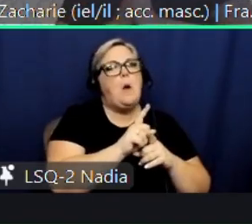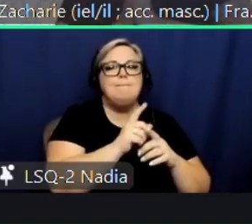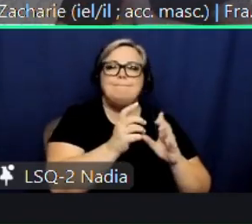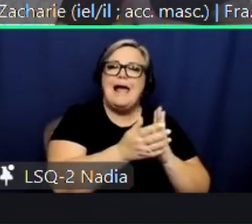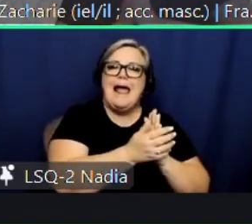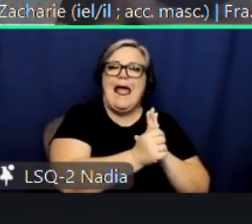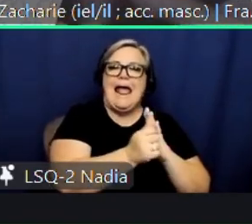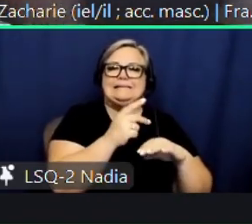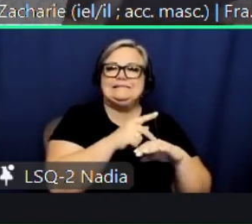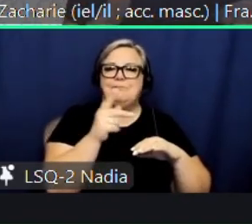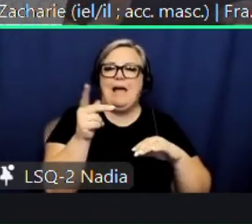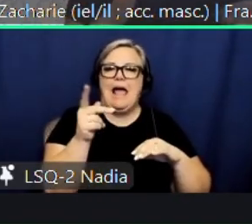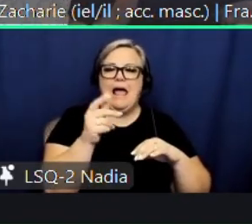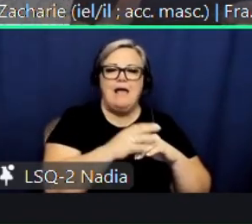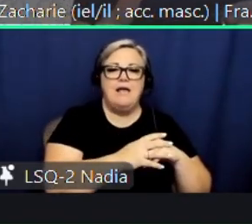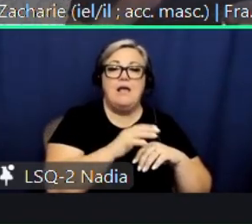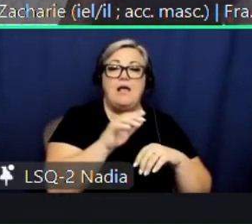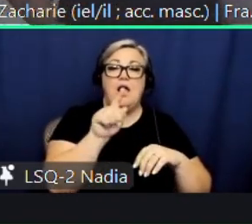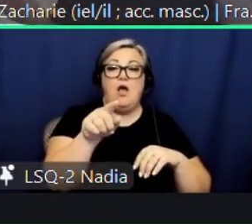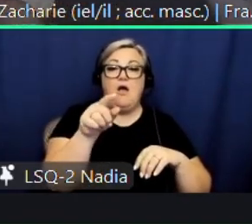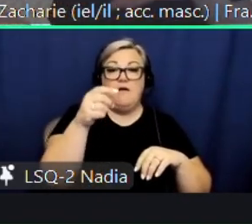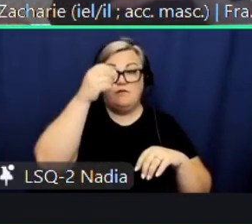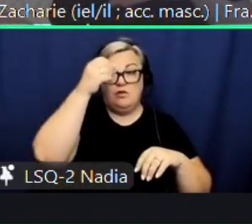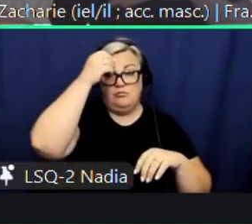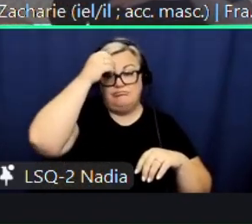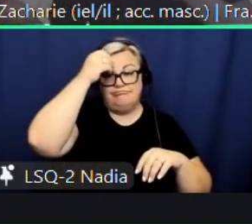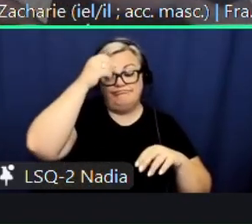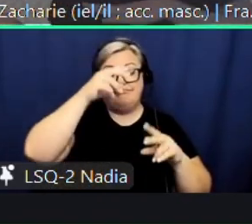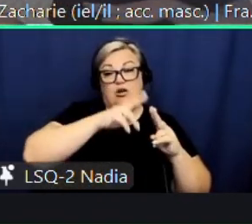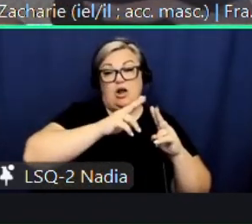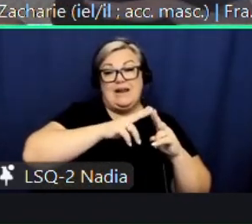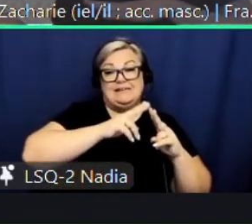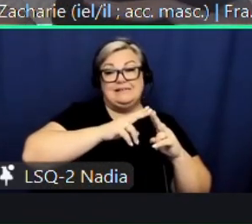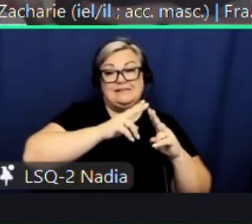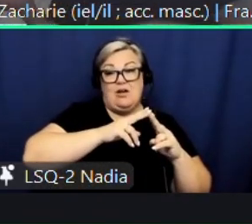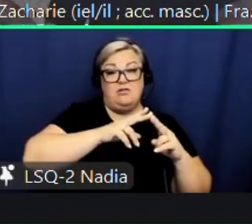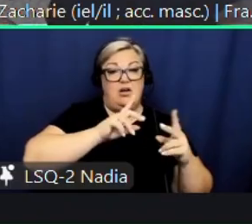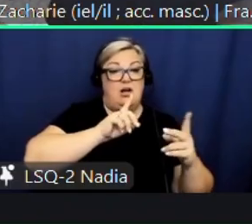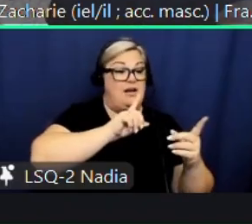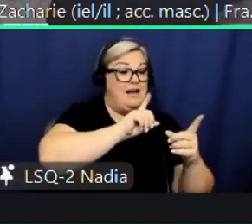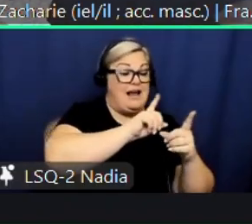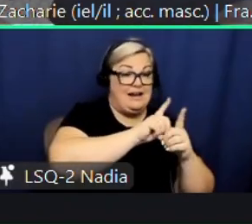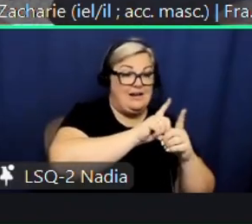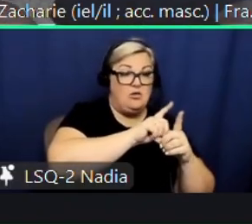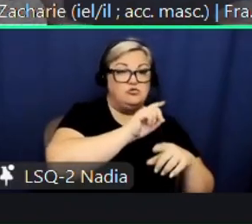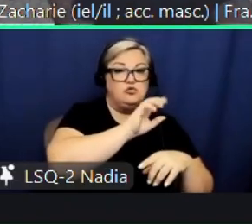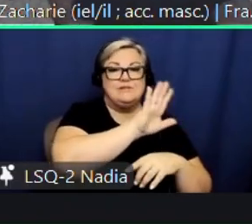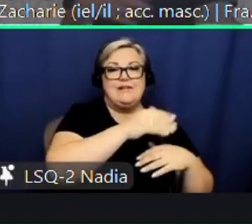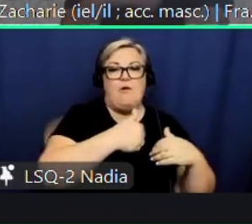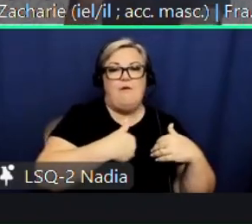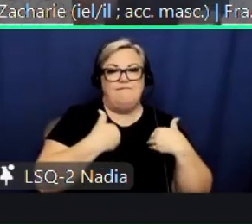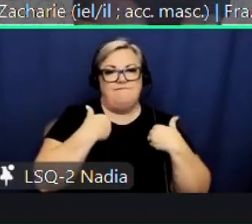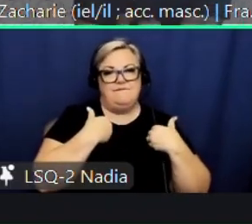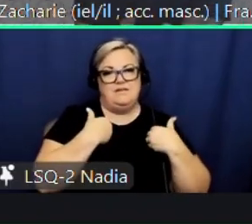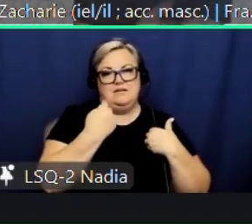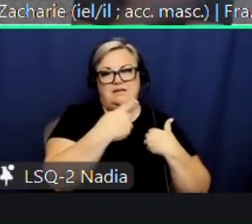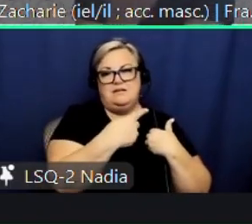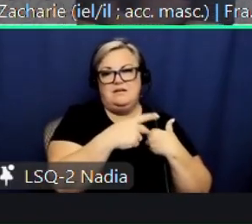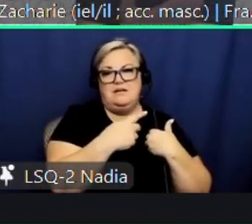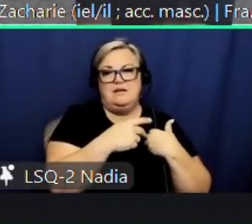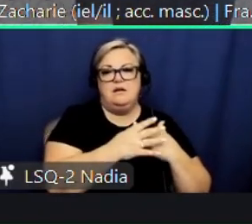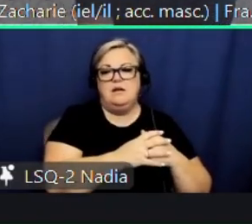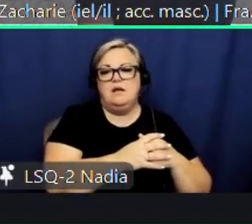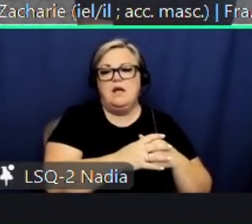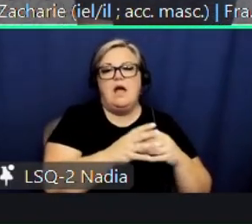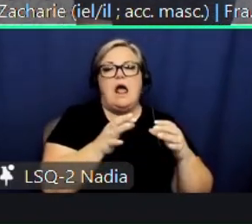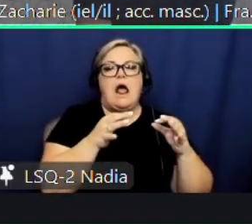d'expertise. Votre savoir médical rencontre l'expertise de la personne sur son propre vécu. On appelle ceci